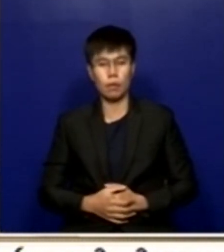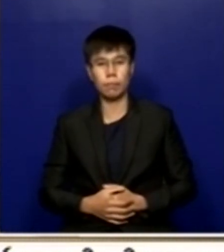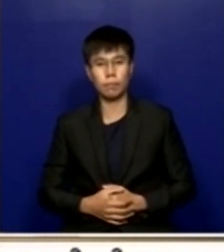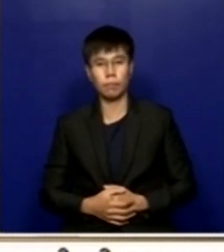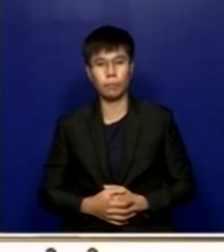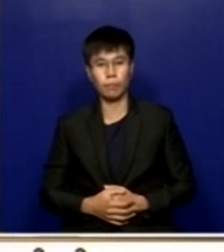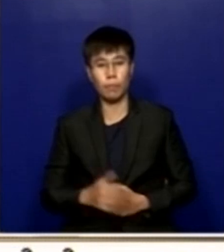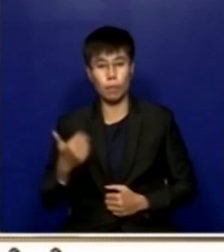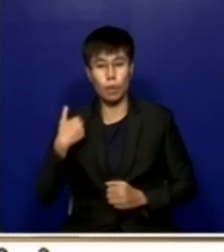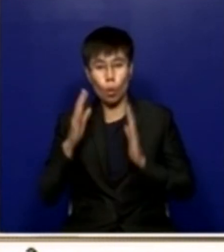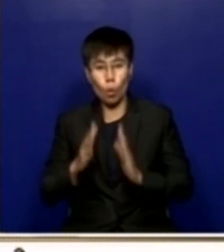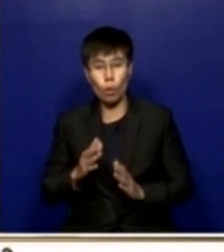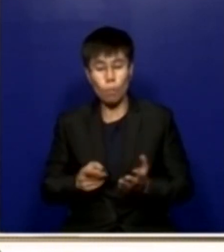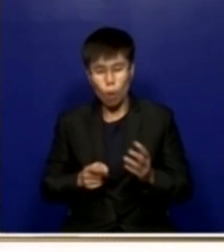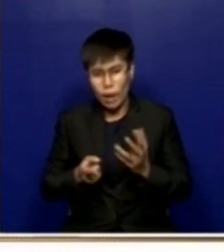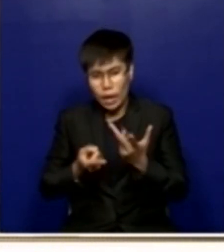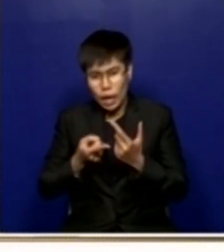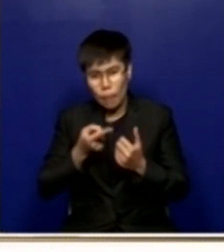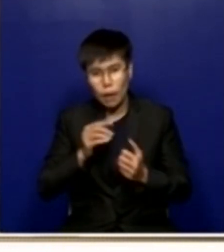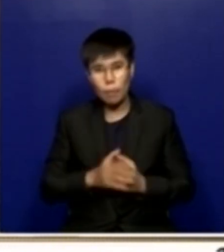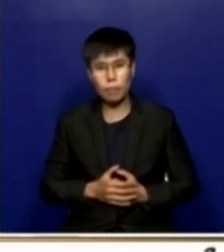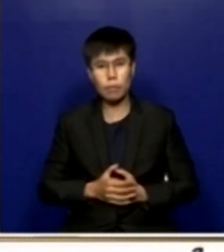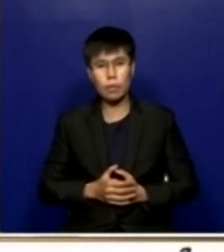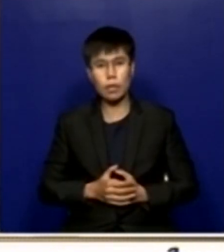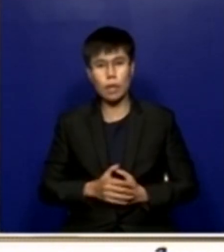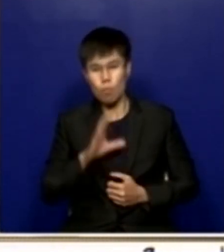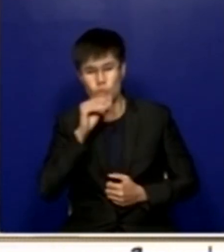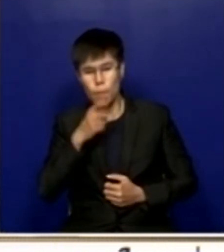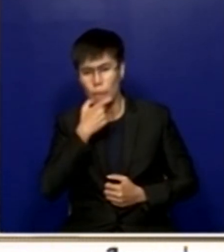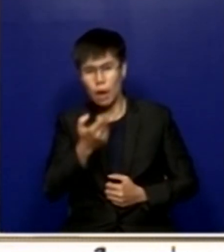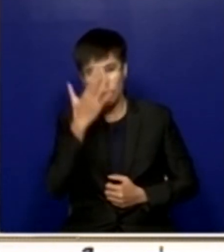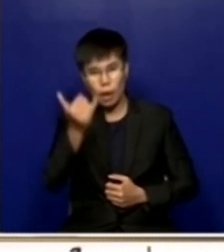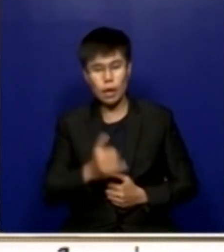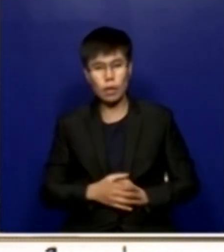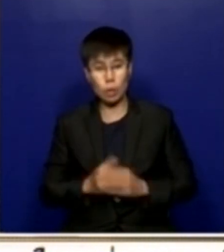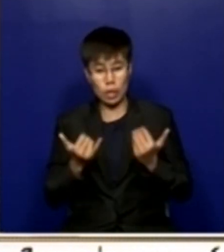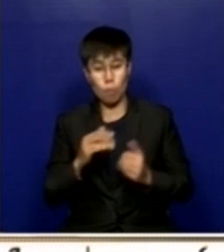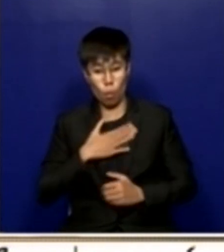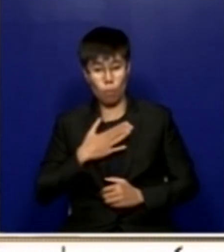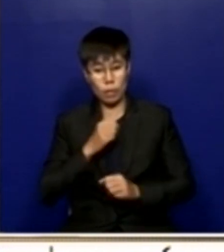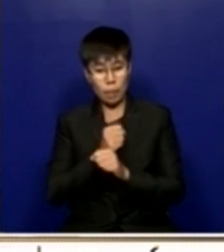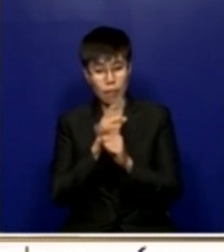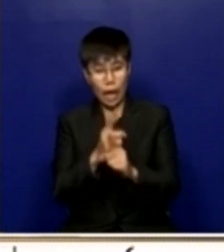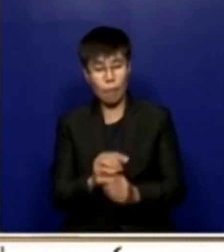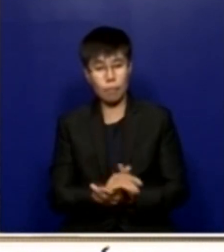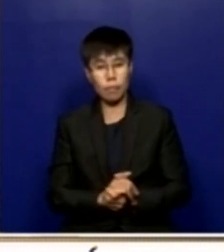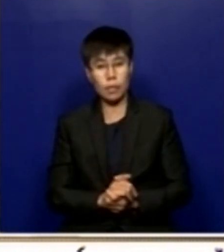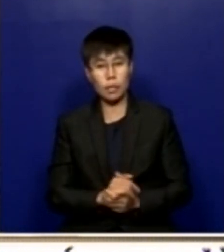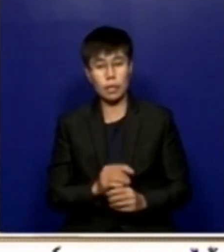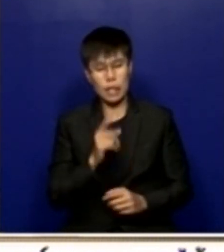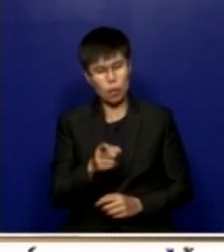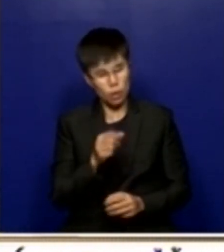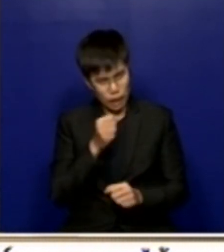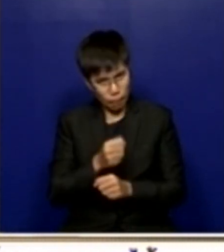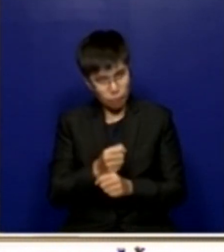เสนอให้นะว่าประชุมแล้วก็ทำตามนี้ให้มันถ้ำพลังงานทำงานทำได้ครับทำไมจะไม่ธรรมดานี้ผมกำลังเจริญการตั้งในประท้วงก็ได้รู้เหมือน